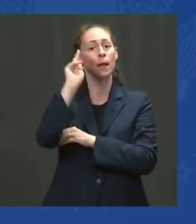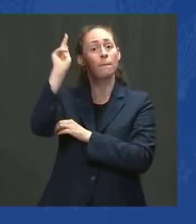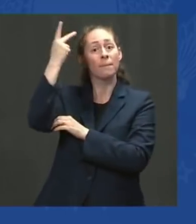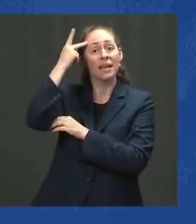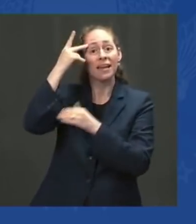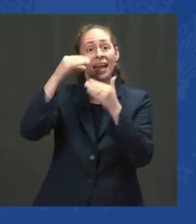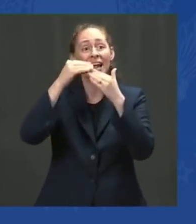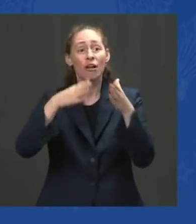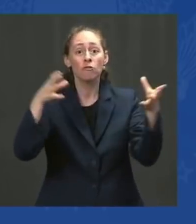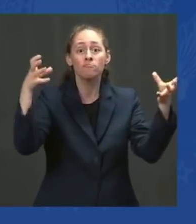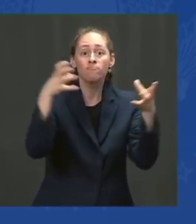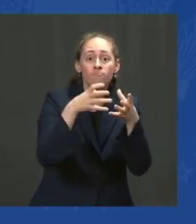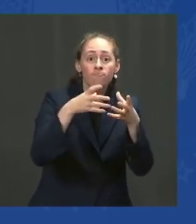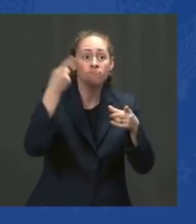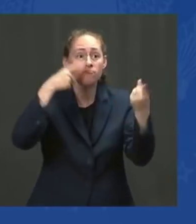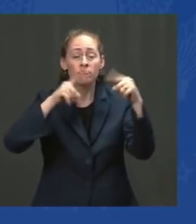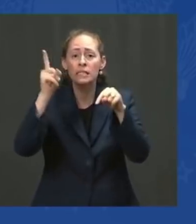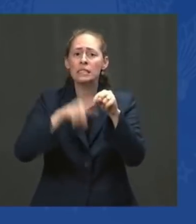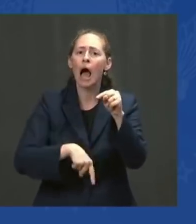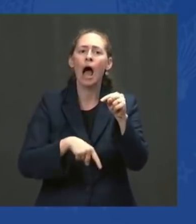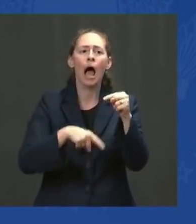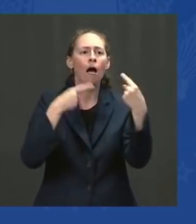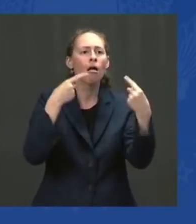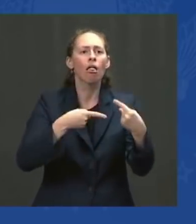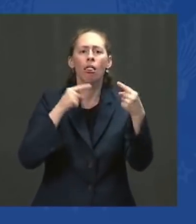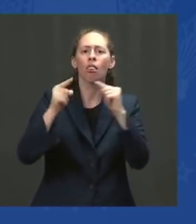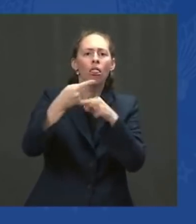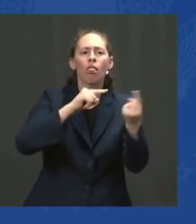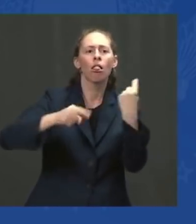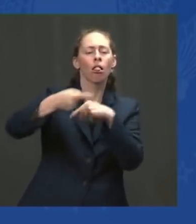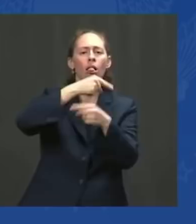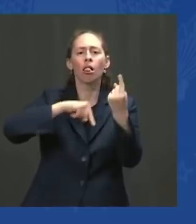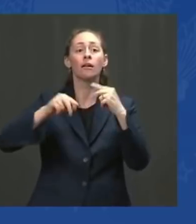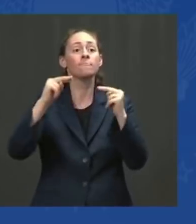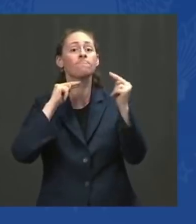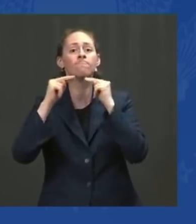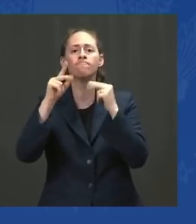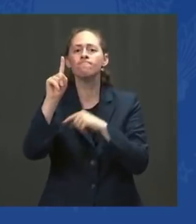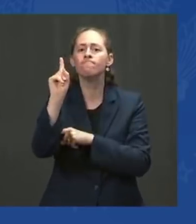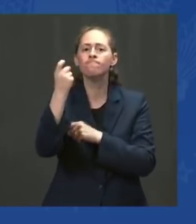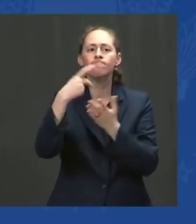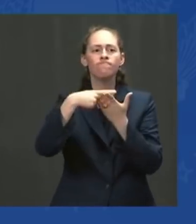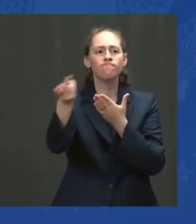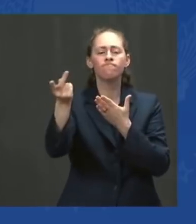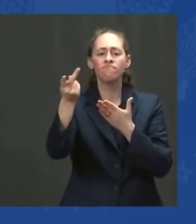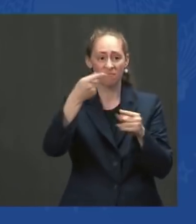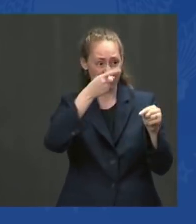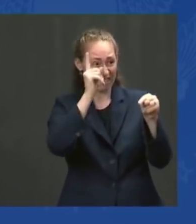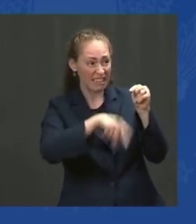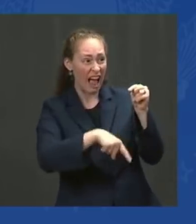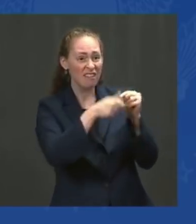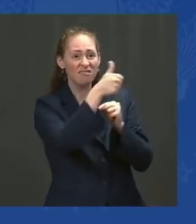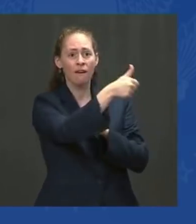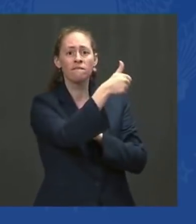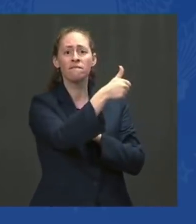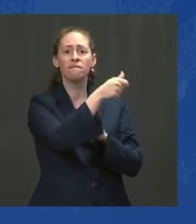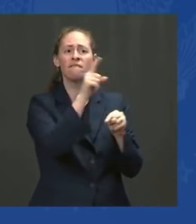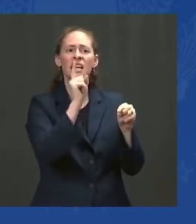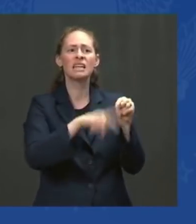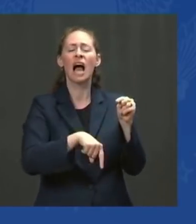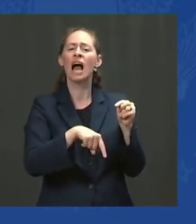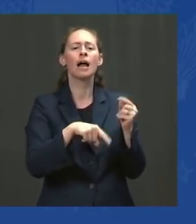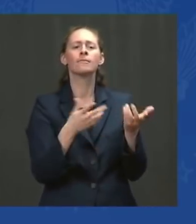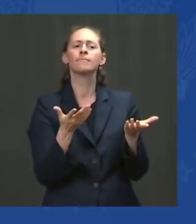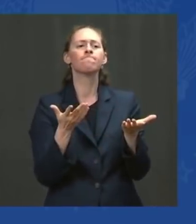当然还有作为一个资深政客特别擅长的一点，那就是甩锅拜登绝不承